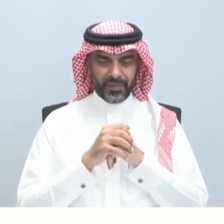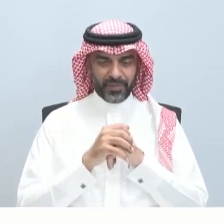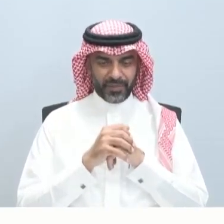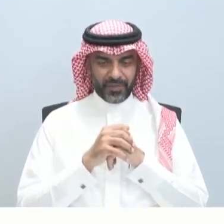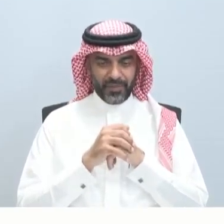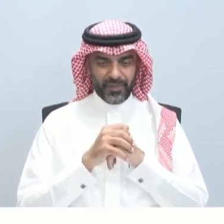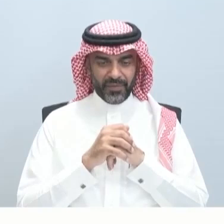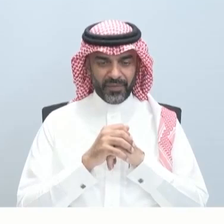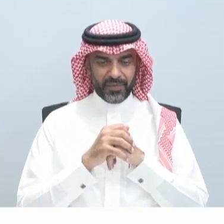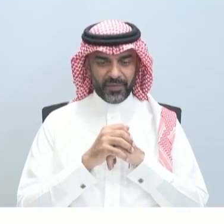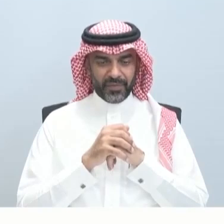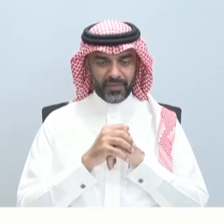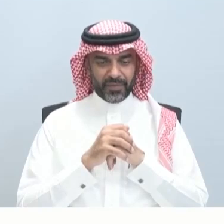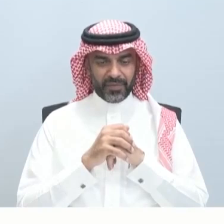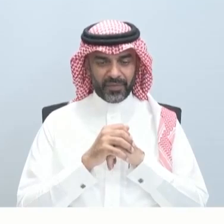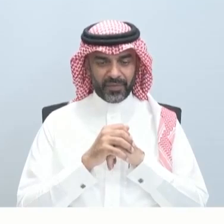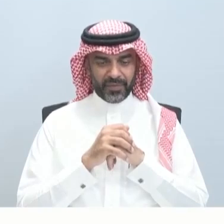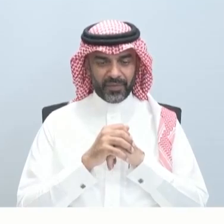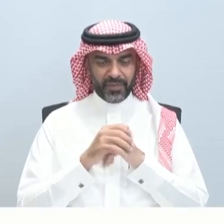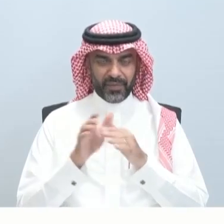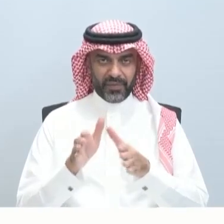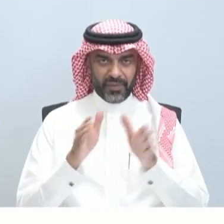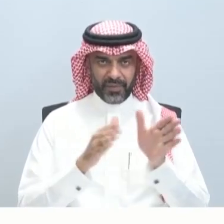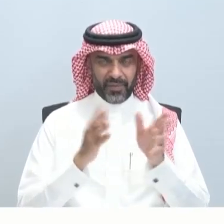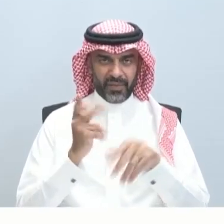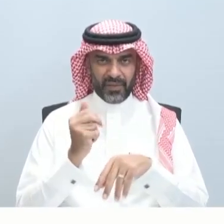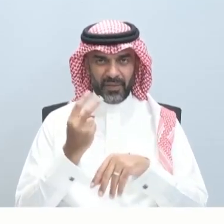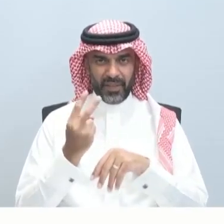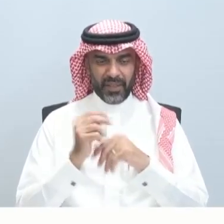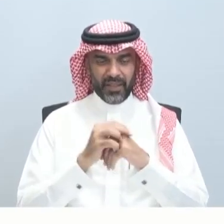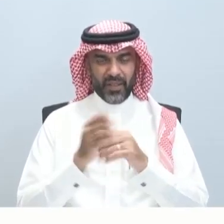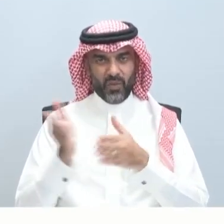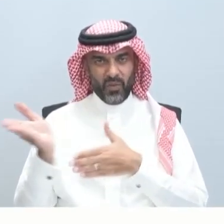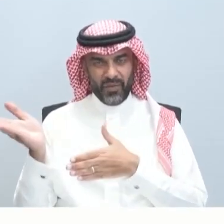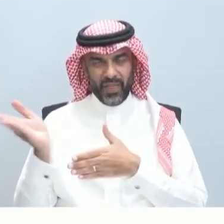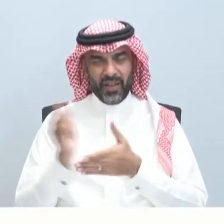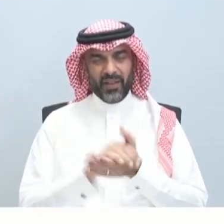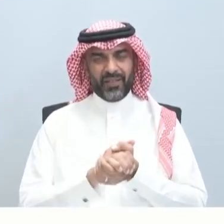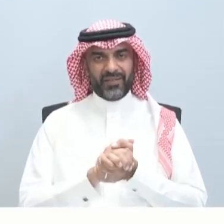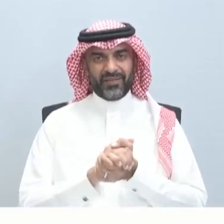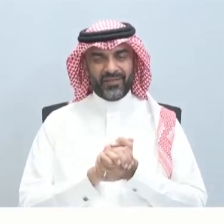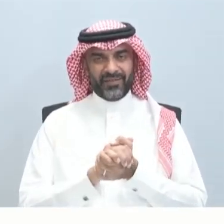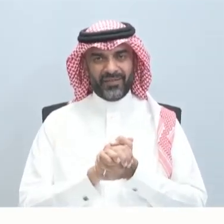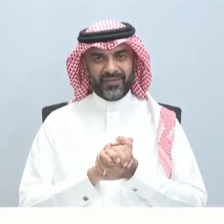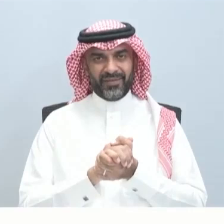المطروح منه اذا اجابتنا صحيحه ننتقل الى السؤال الثاني وتفضلوا يا مبدعين